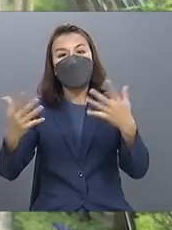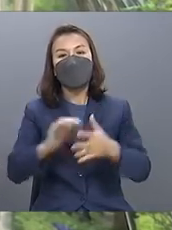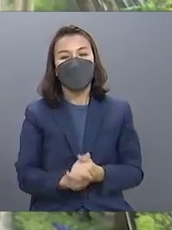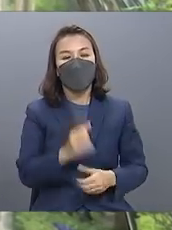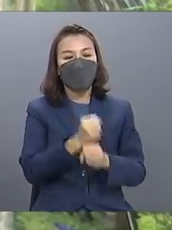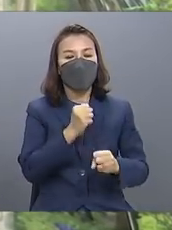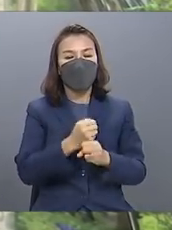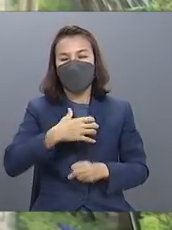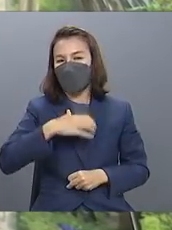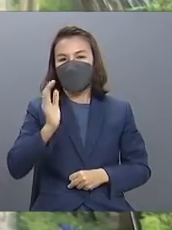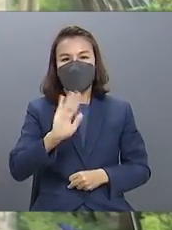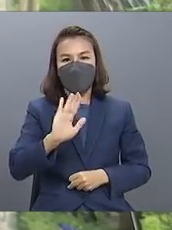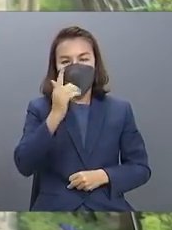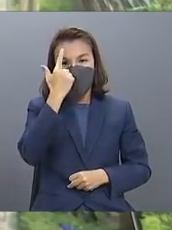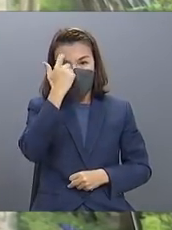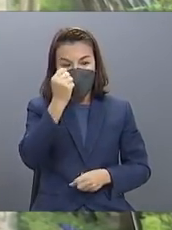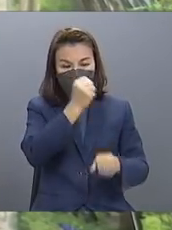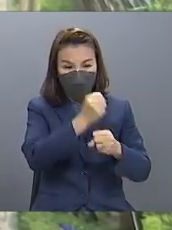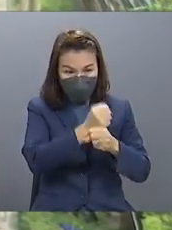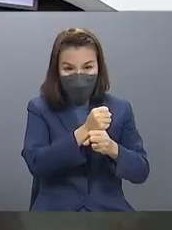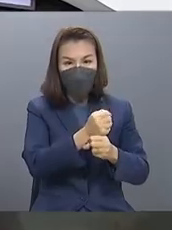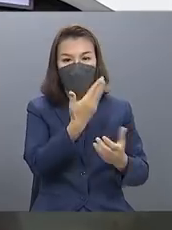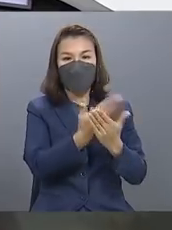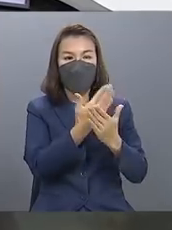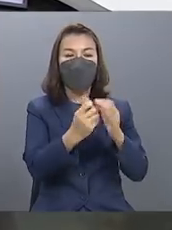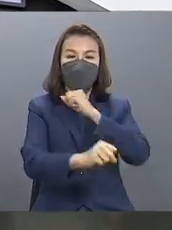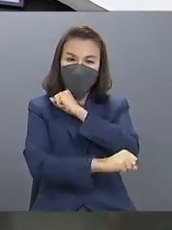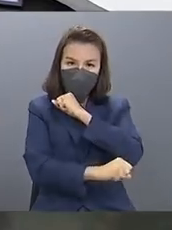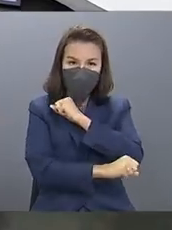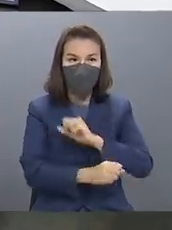เพราะว่ายิ่งทำก็ยิ่งเป็นนี่ครับขอขอบคุณค่ะadd a